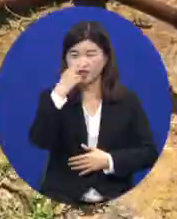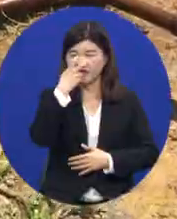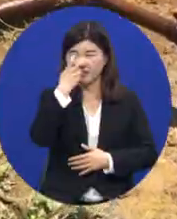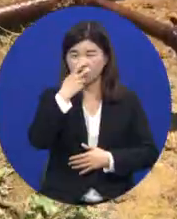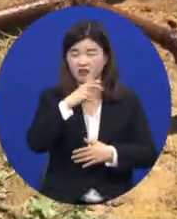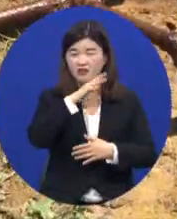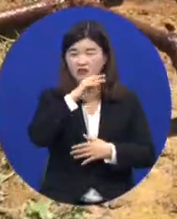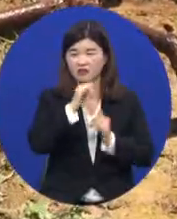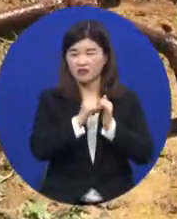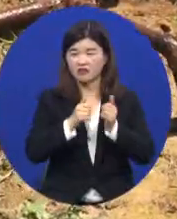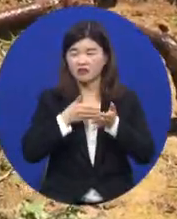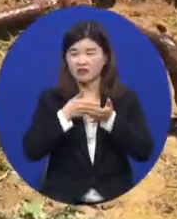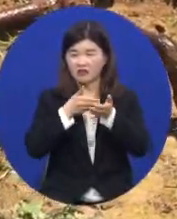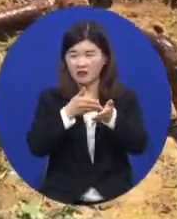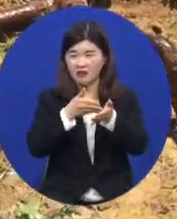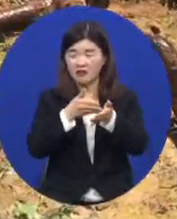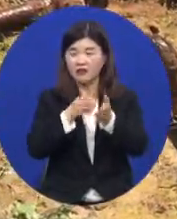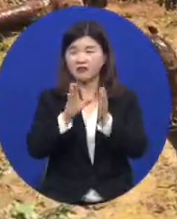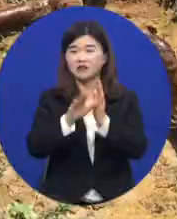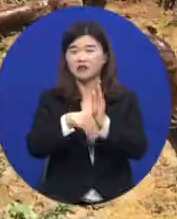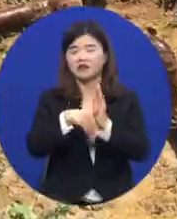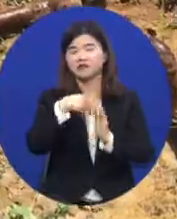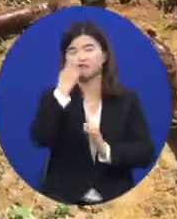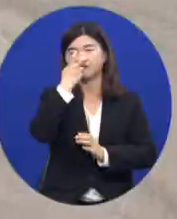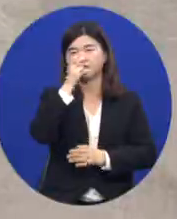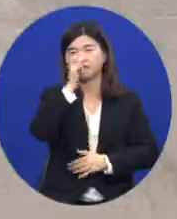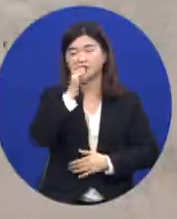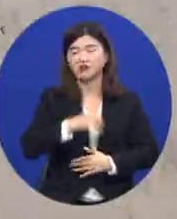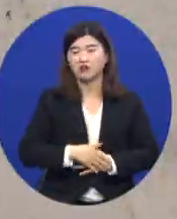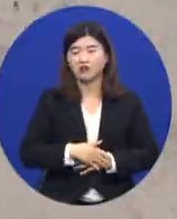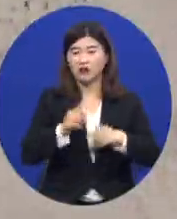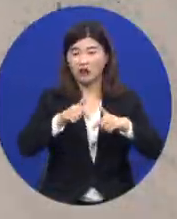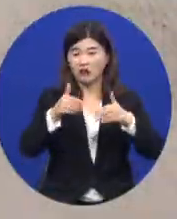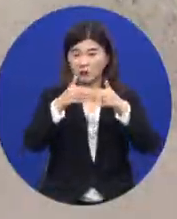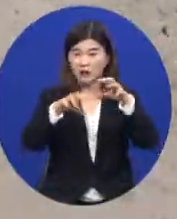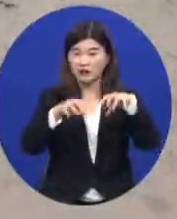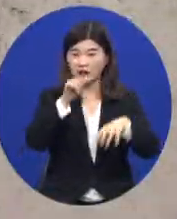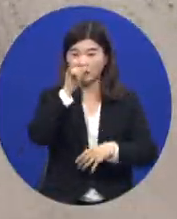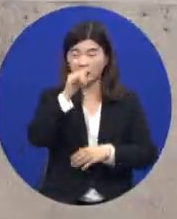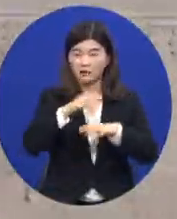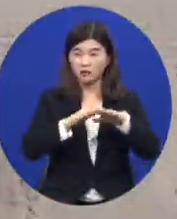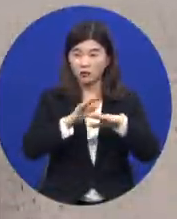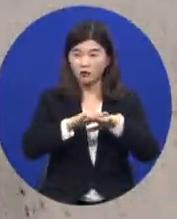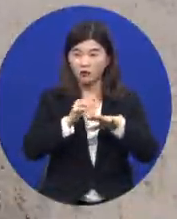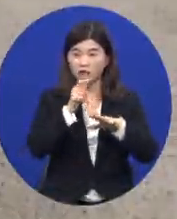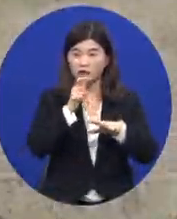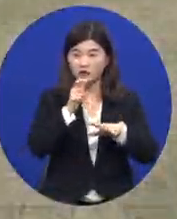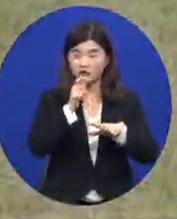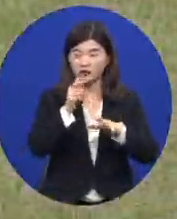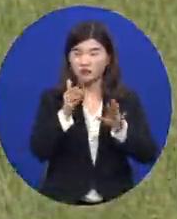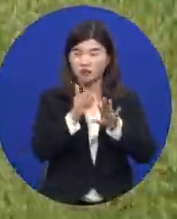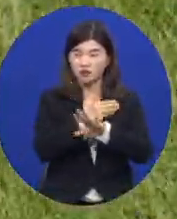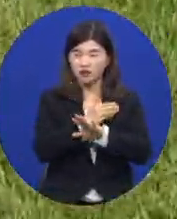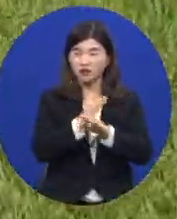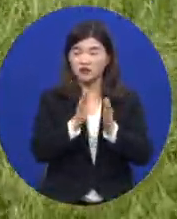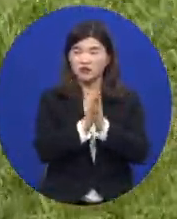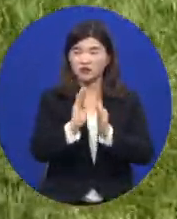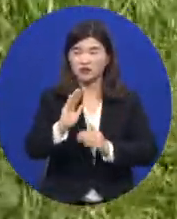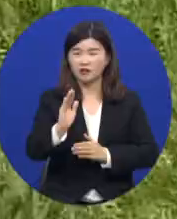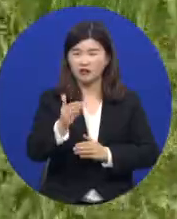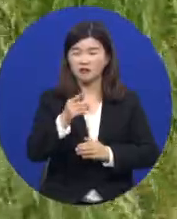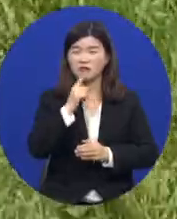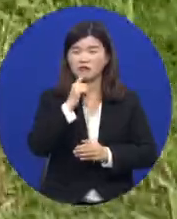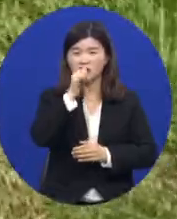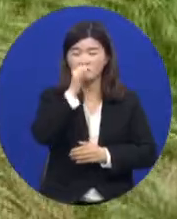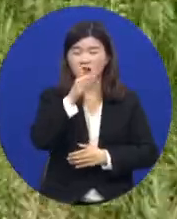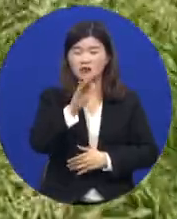민원이 제기돼야 이뤄지고 있는 실정입니다. 각 마을에 위탁한 농업용수 관리 체계부터 손을 봐야 한다는 지적도